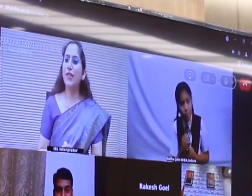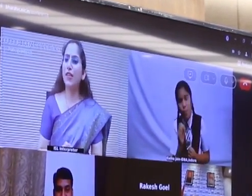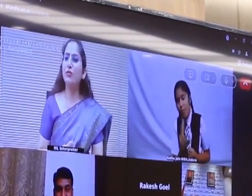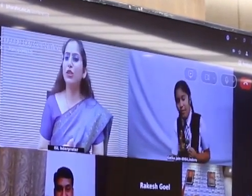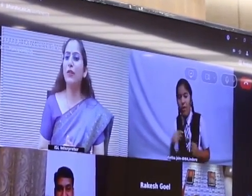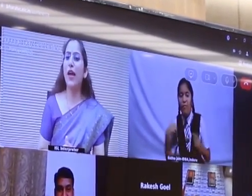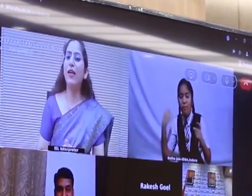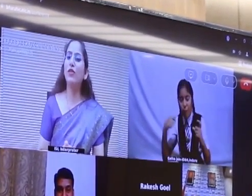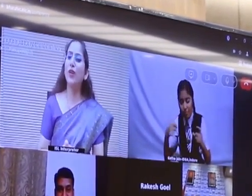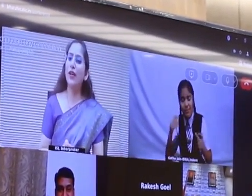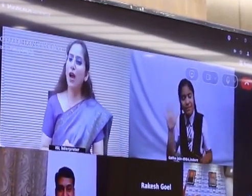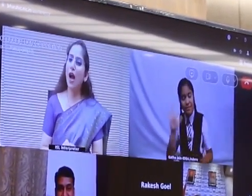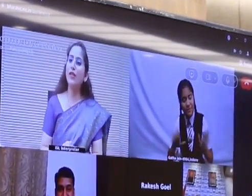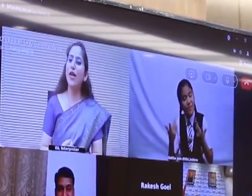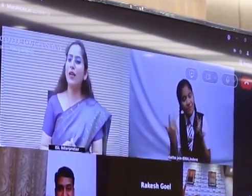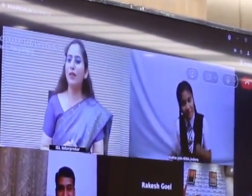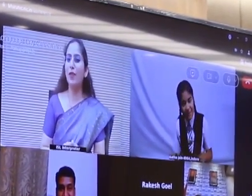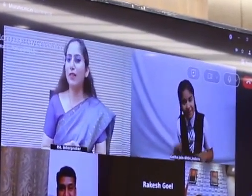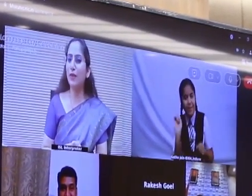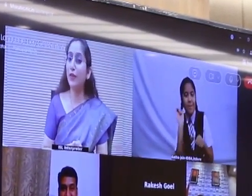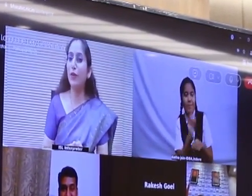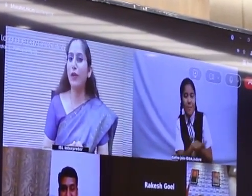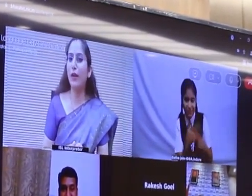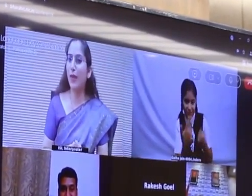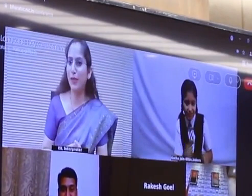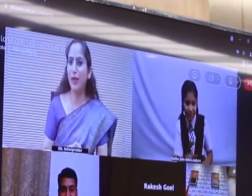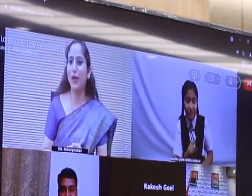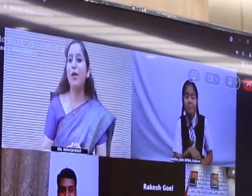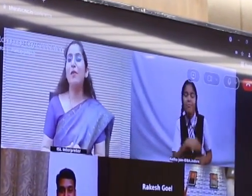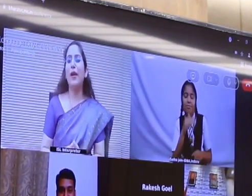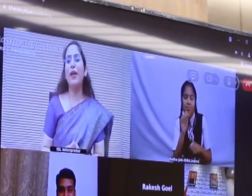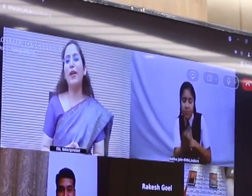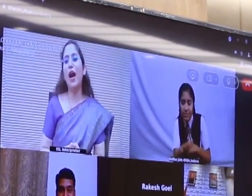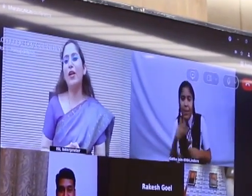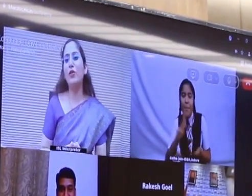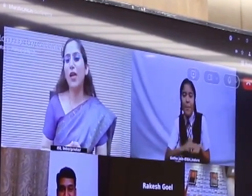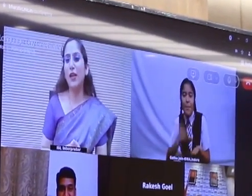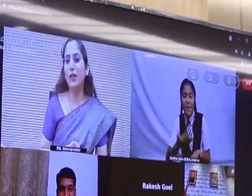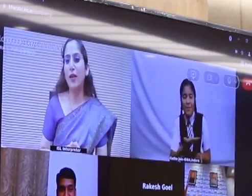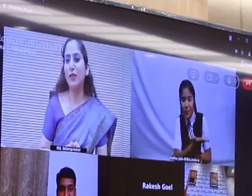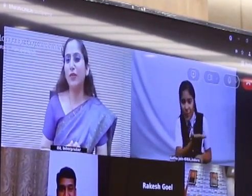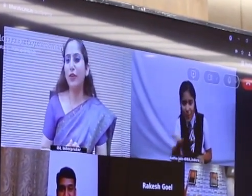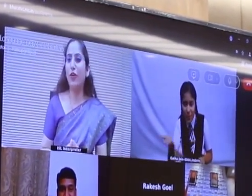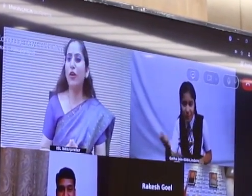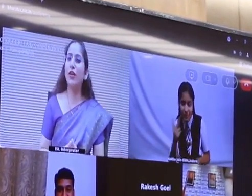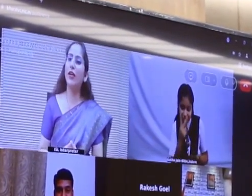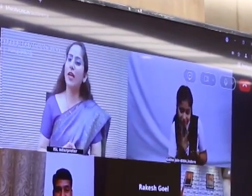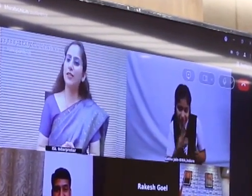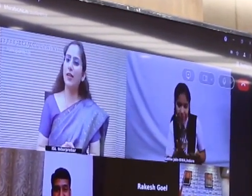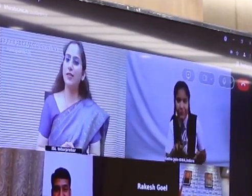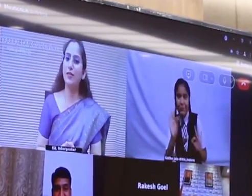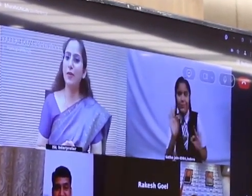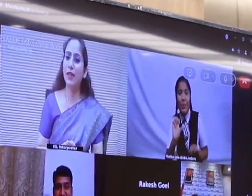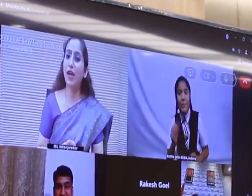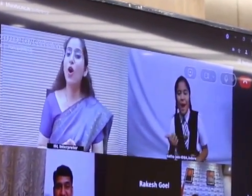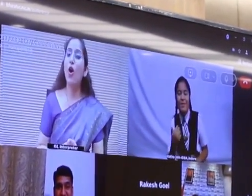शिक्षक ने मुझे बताया कि तुम्हें ये कहानी सांकेतिक भाषा में वीडियो बना के भेजनी है। मैंने ये कहानी को सांकेतिक भाषा में वीडियो रिकॉर्ड करके ISL-RTC